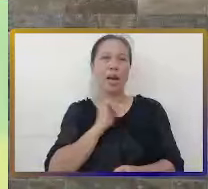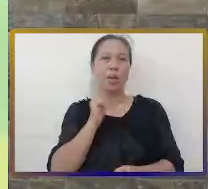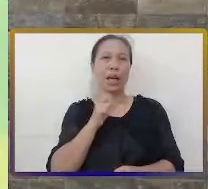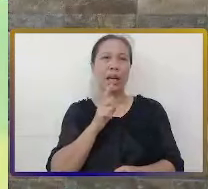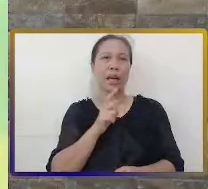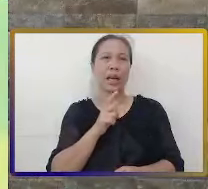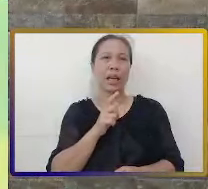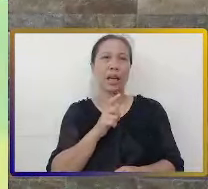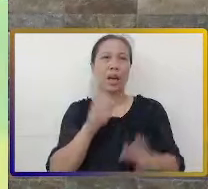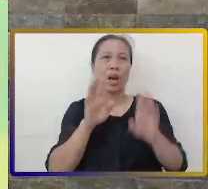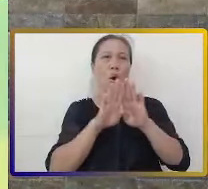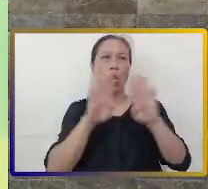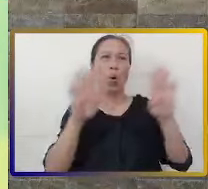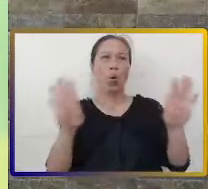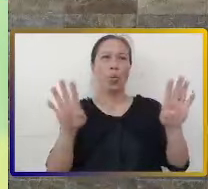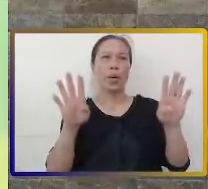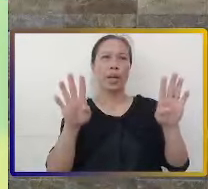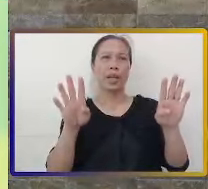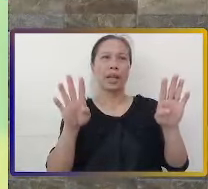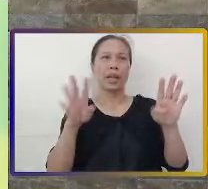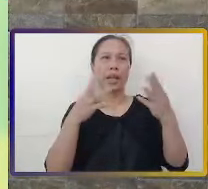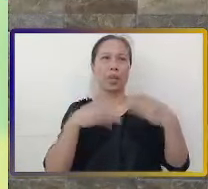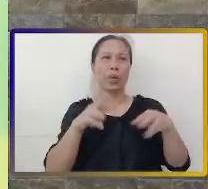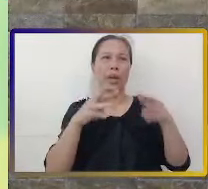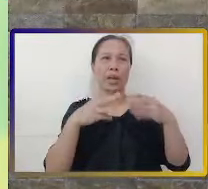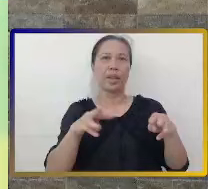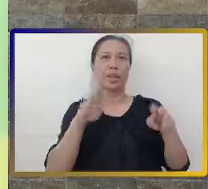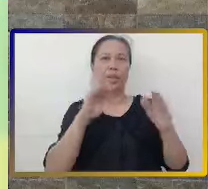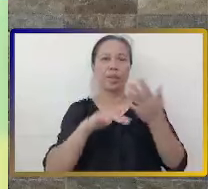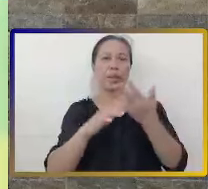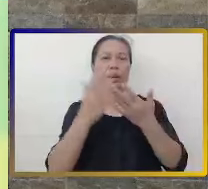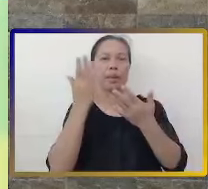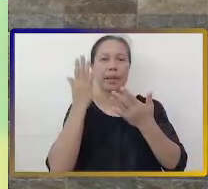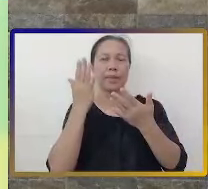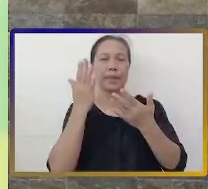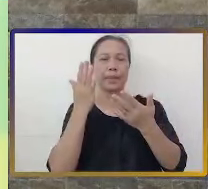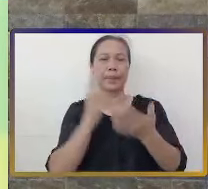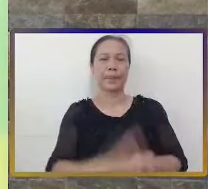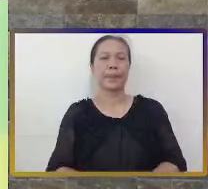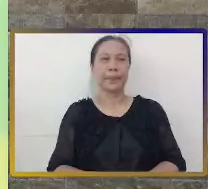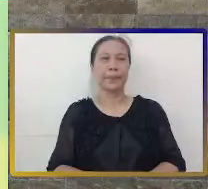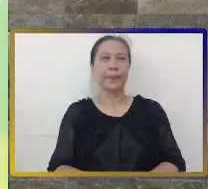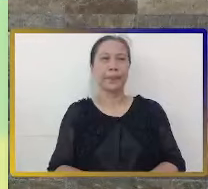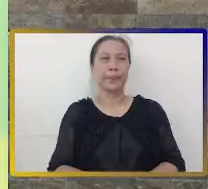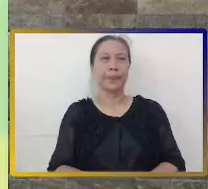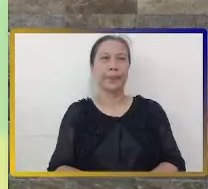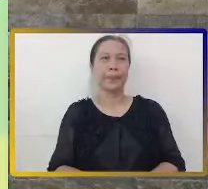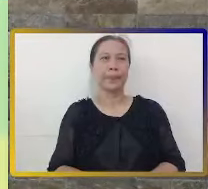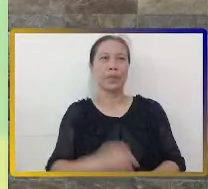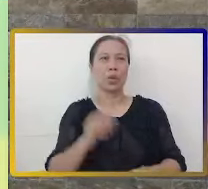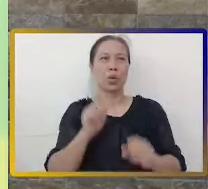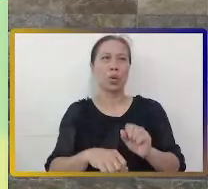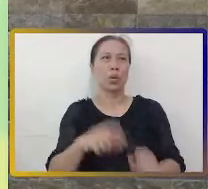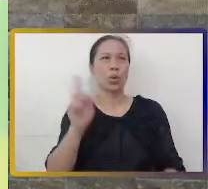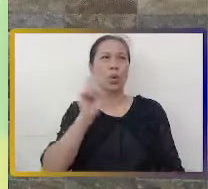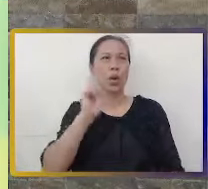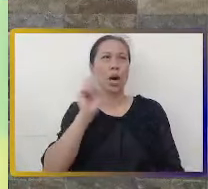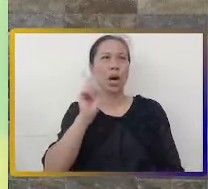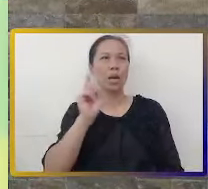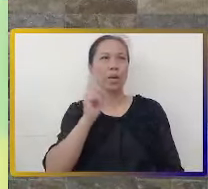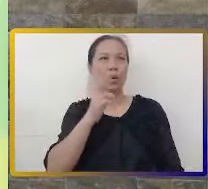what open you the What Windows of heaven So ano ngayon Anong naging